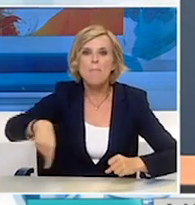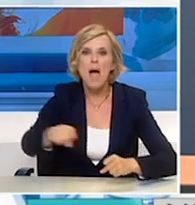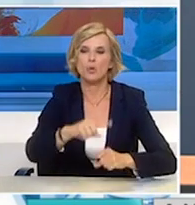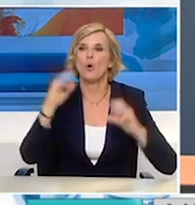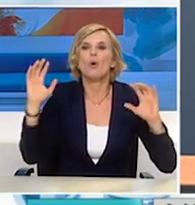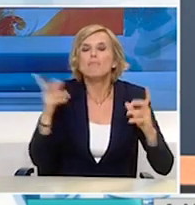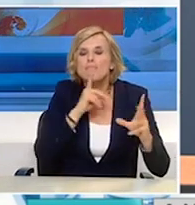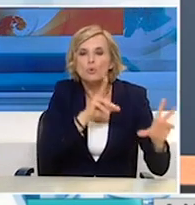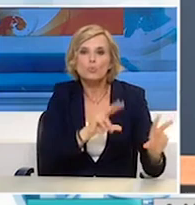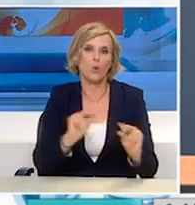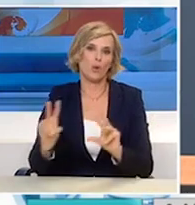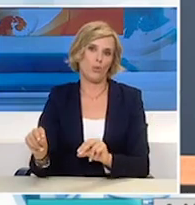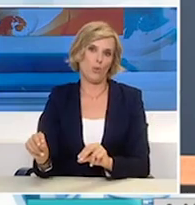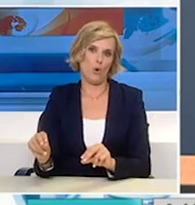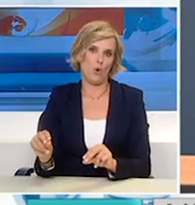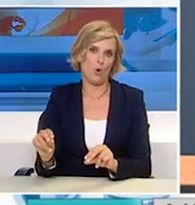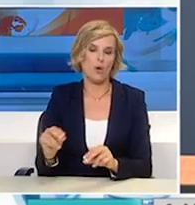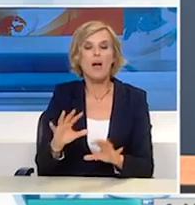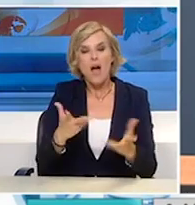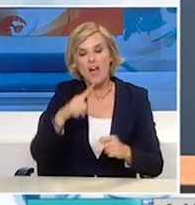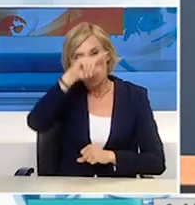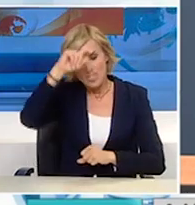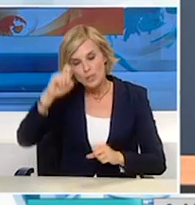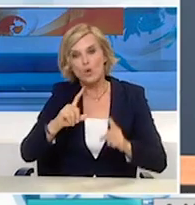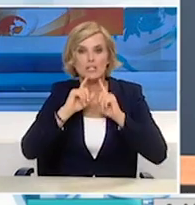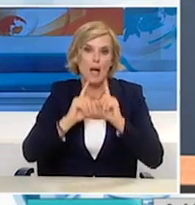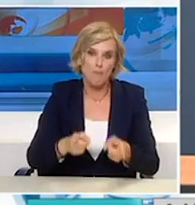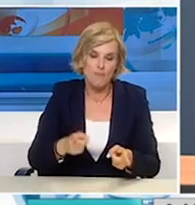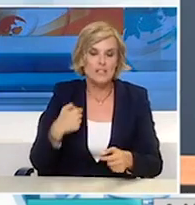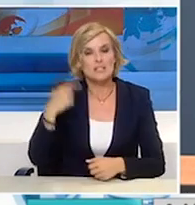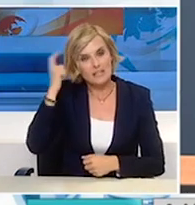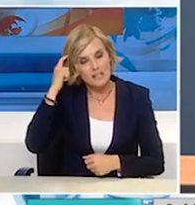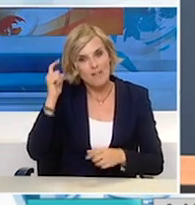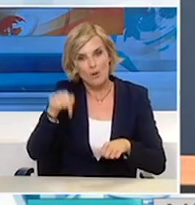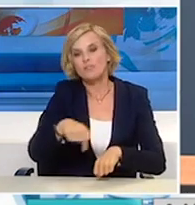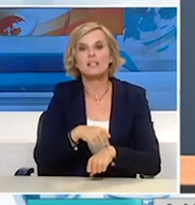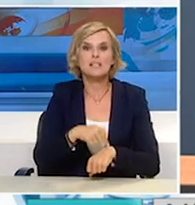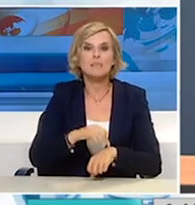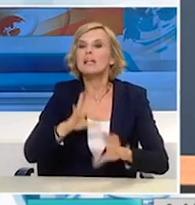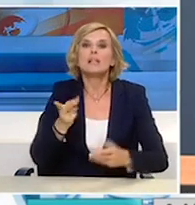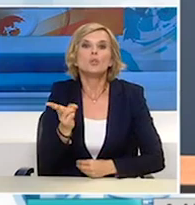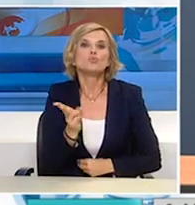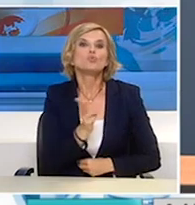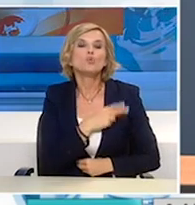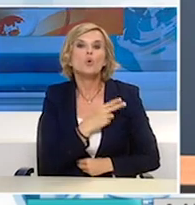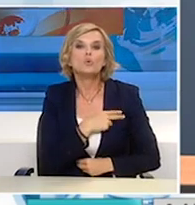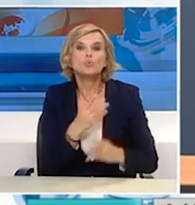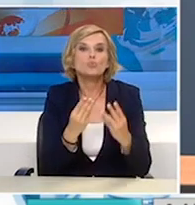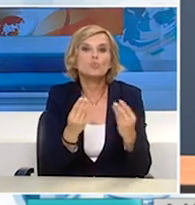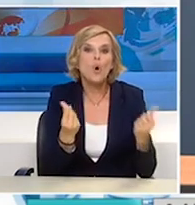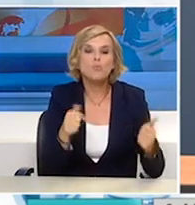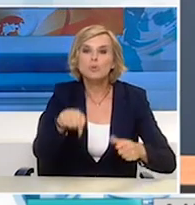άλλο. Οριζόντιες αποφάσεις είναι εξαιρετικά δύσκολο να λαμβάνονται σε αυτή τη φάση. Ποια είναι η καταλληλότερη στρατηγική για την πατρίδα